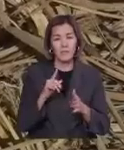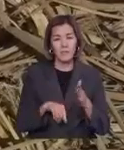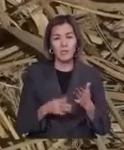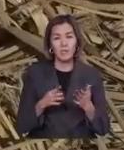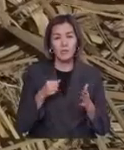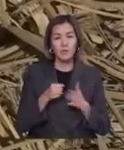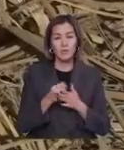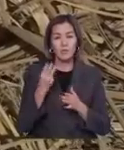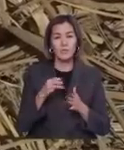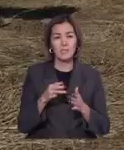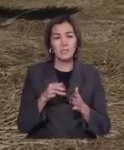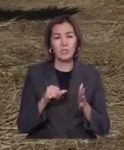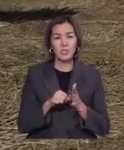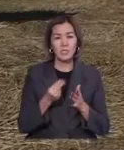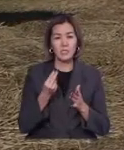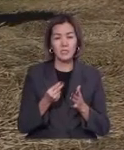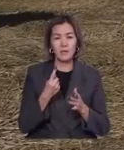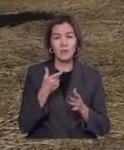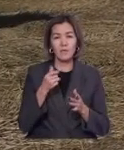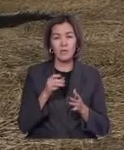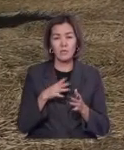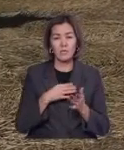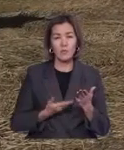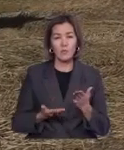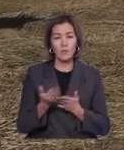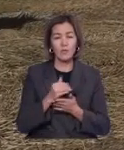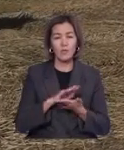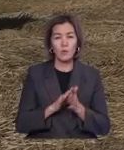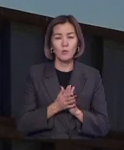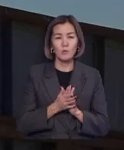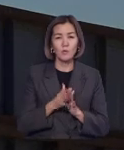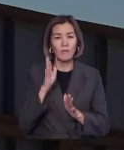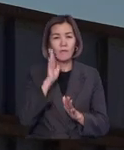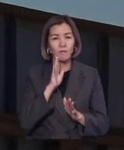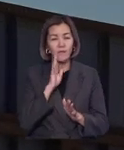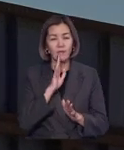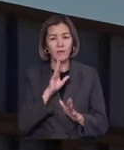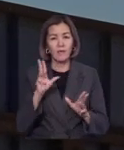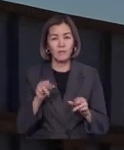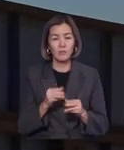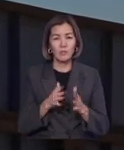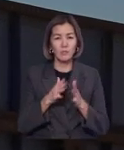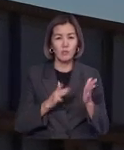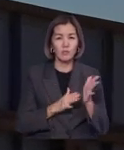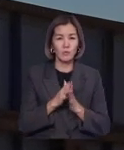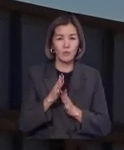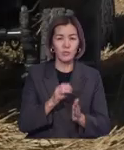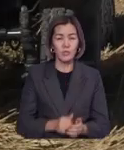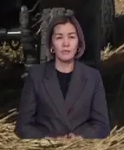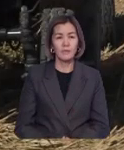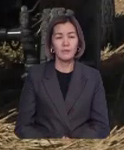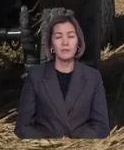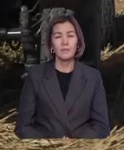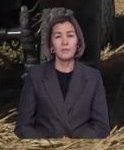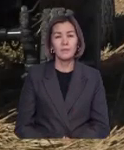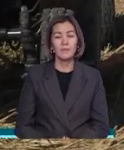до 36 центнеров риса с гектара. Благоприятные условия, в том числе обилие воды, обещают богатый урожай.